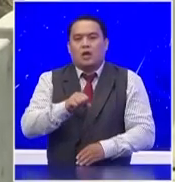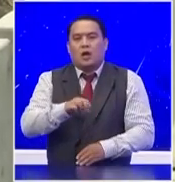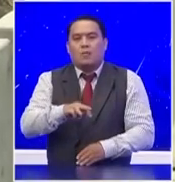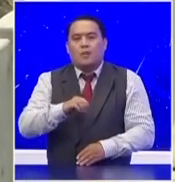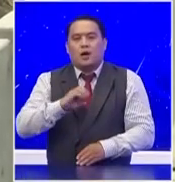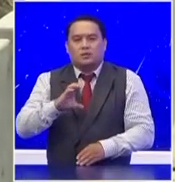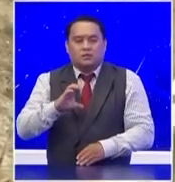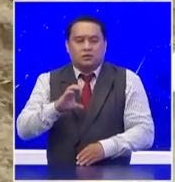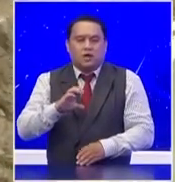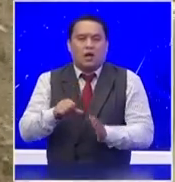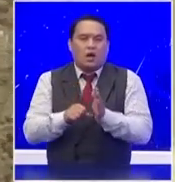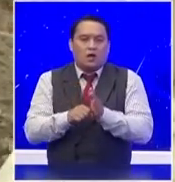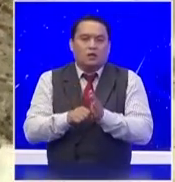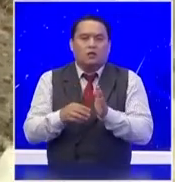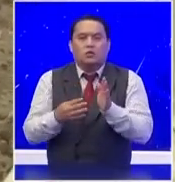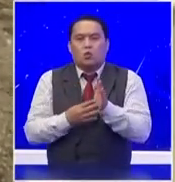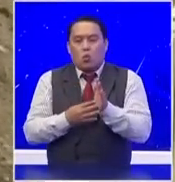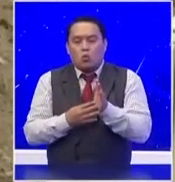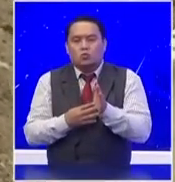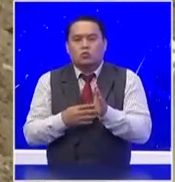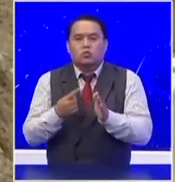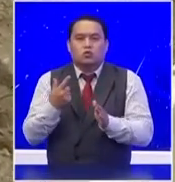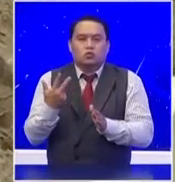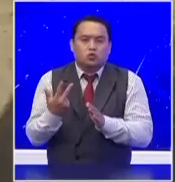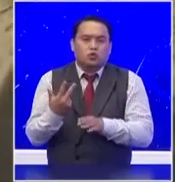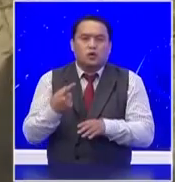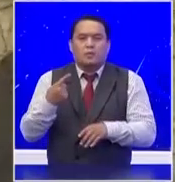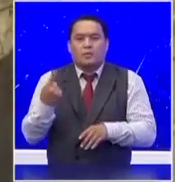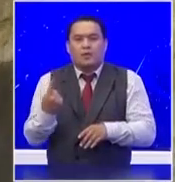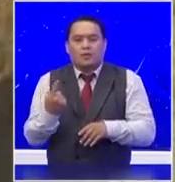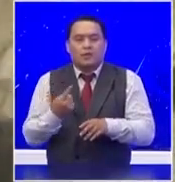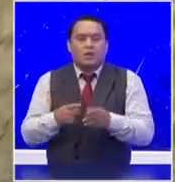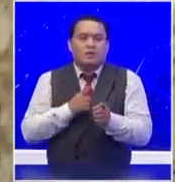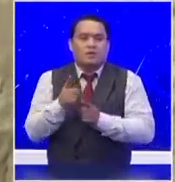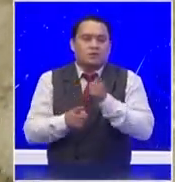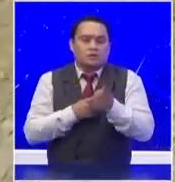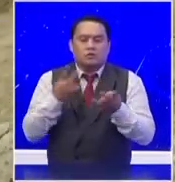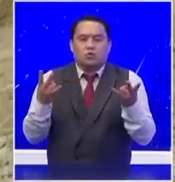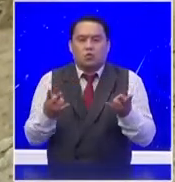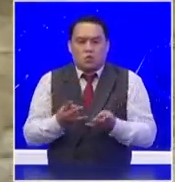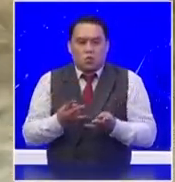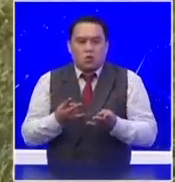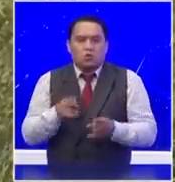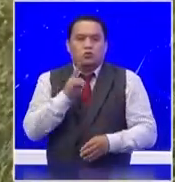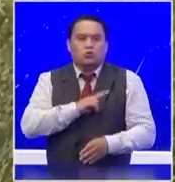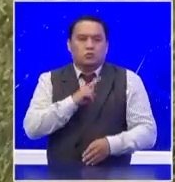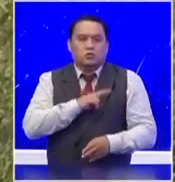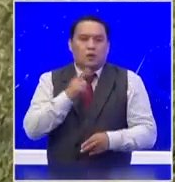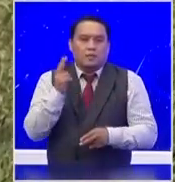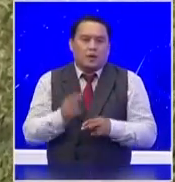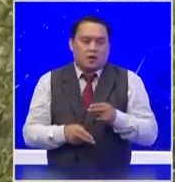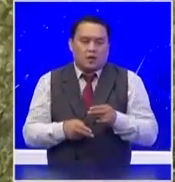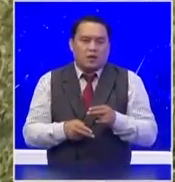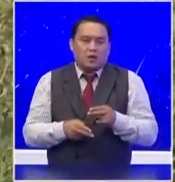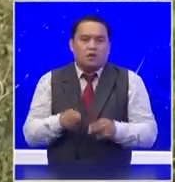бойынша 6-9 шақырымының 1/3-іне жуығында латок жаңартылуы тиіс. Жұмысты еңсеріп қалыпты. Бірақ